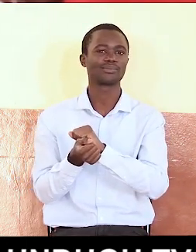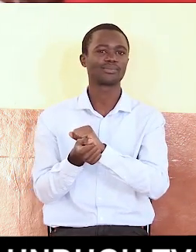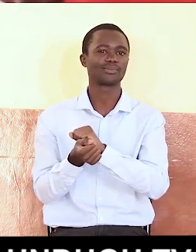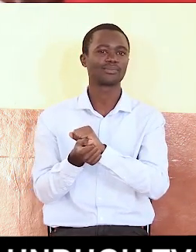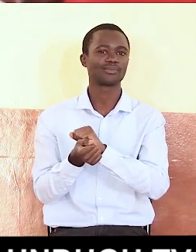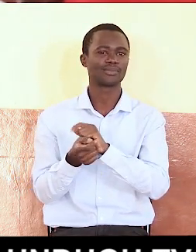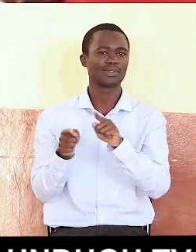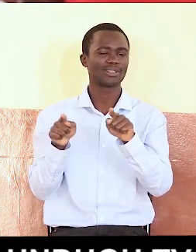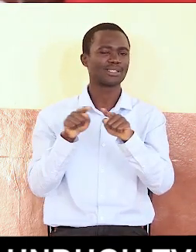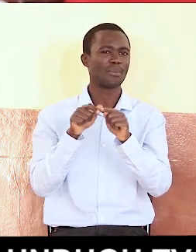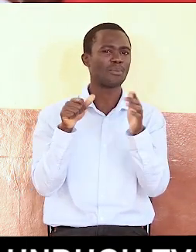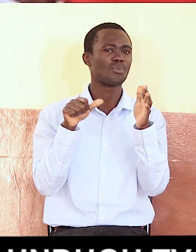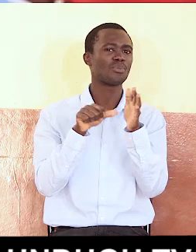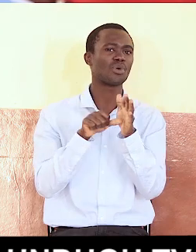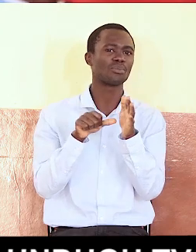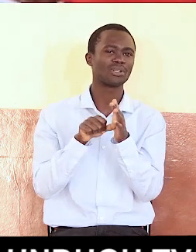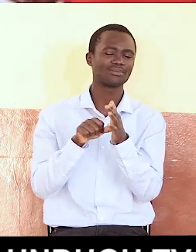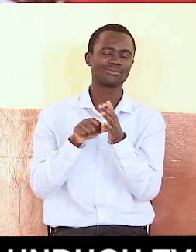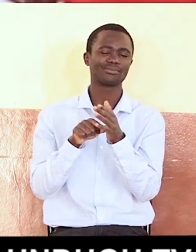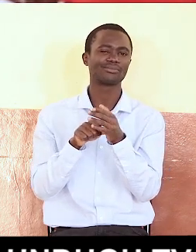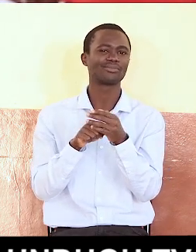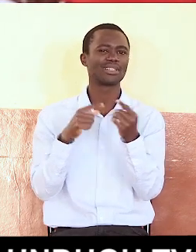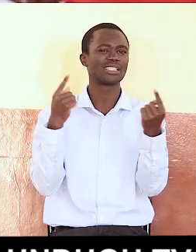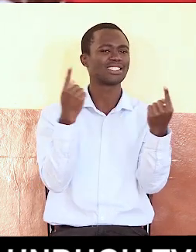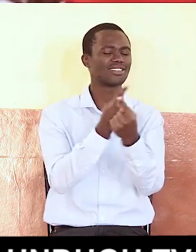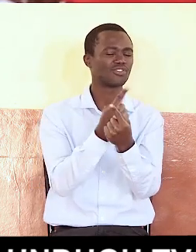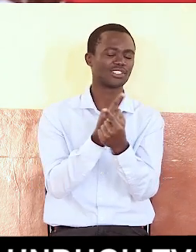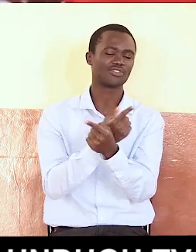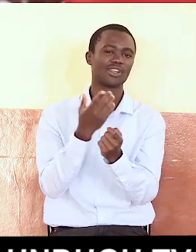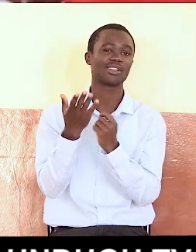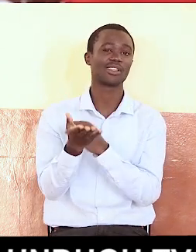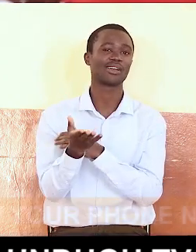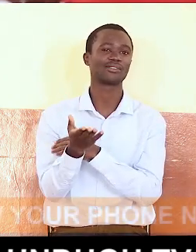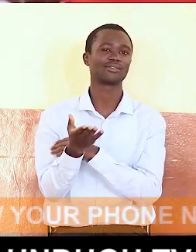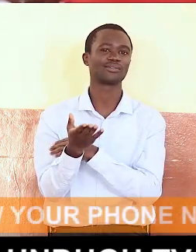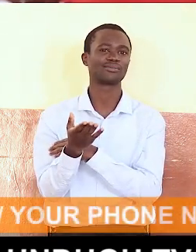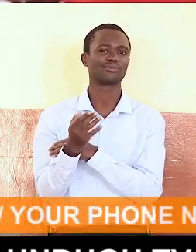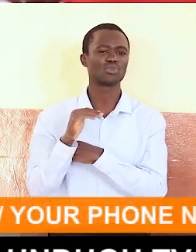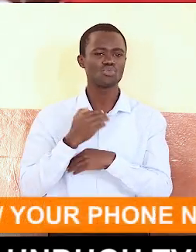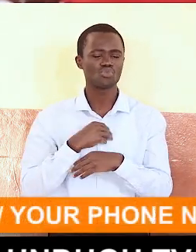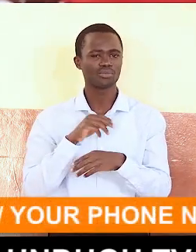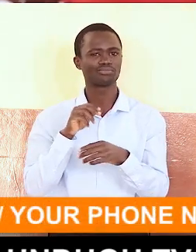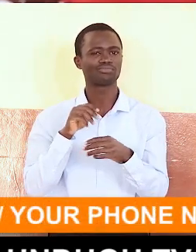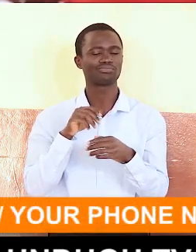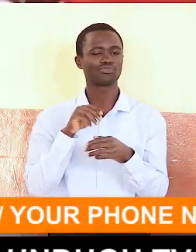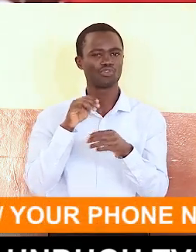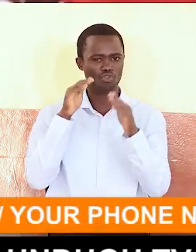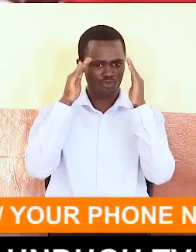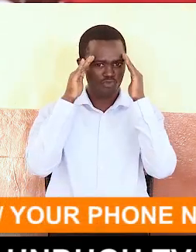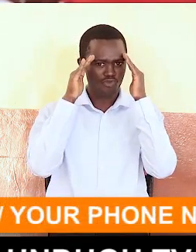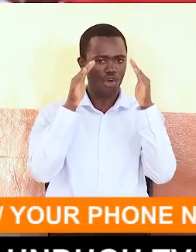na matatizo, shida za kila aina, zinatuelekeza kwanza